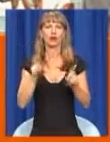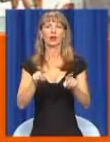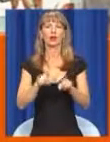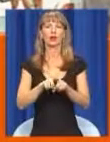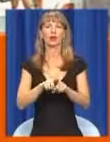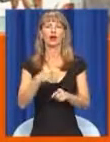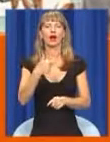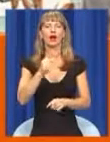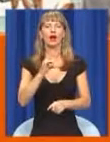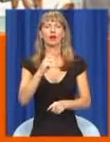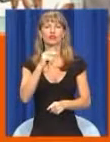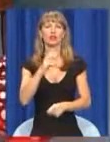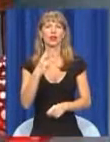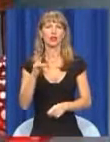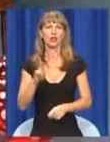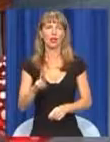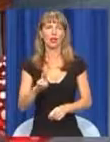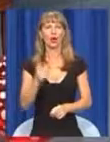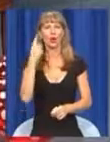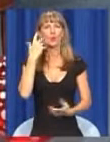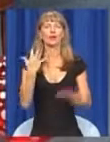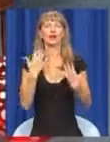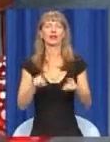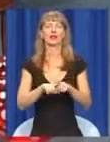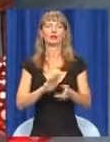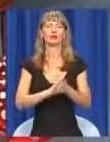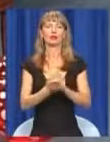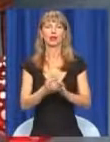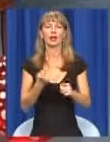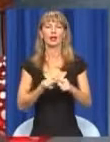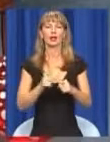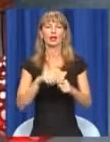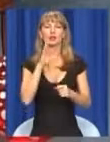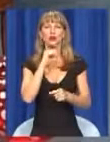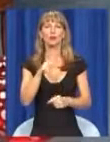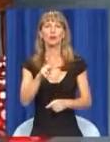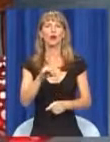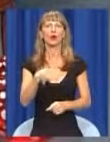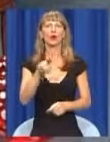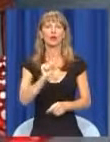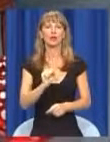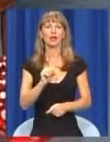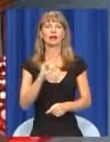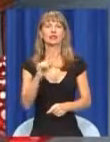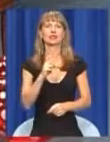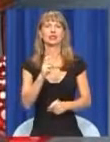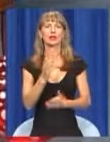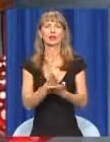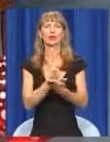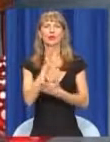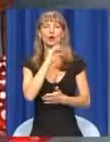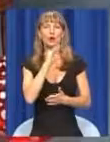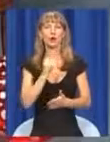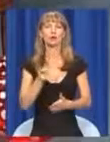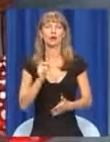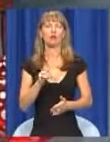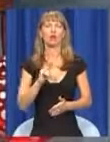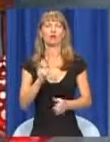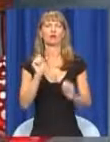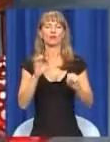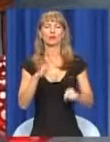і гарчання. І от уявіть собі таку ситуацію, насправді ця собака, вона порода із породи службових собак. Але насправді, як може